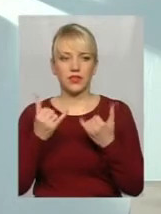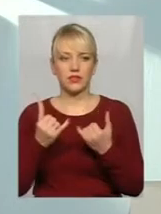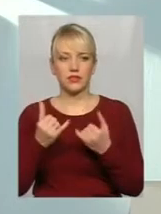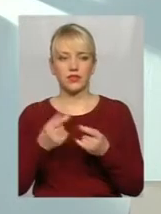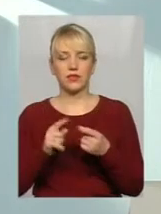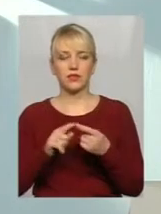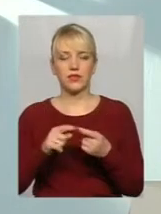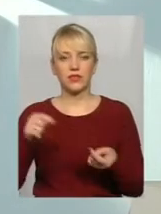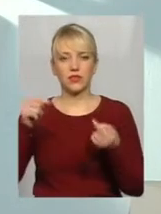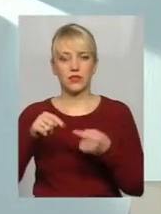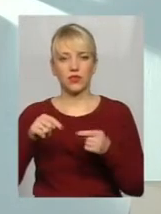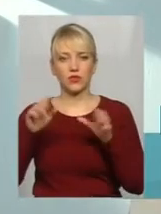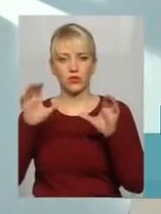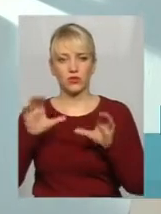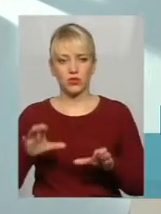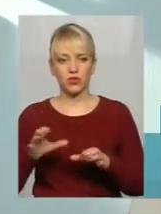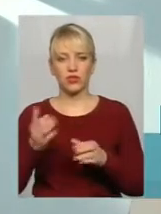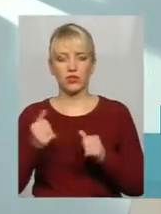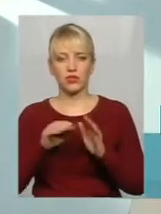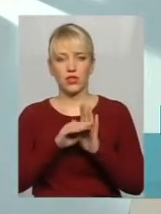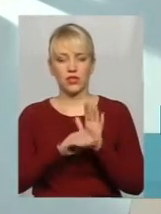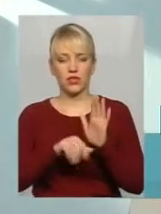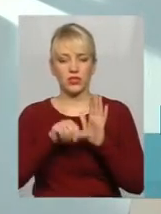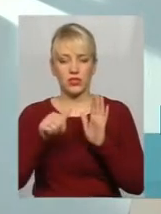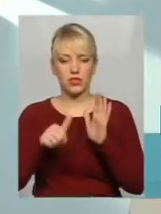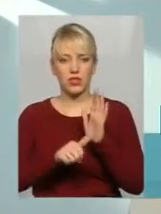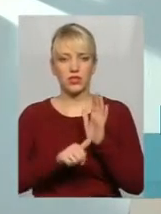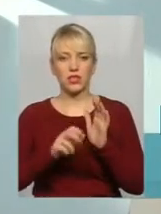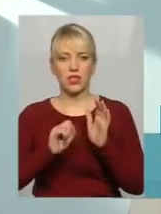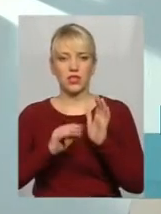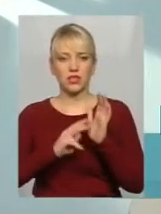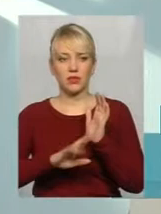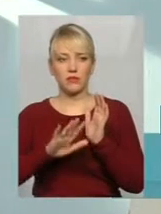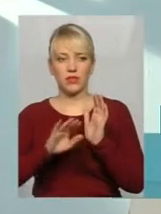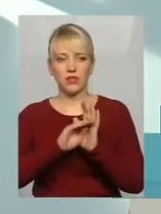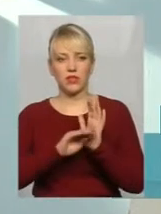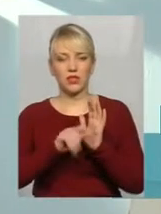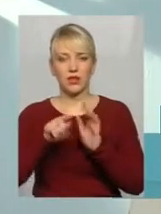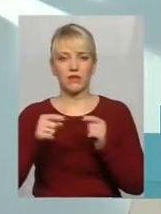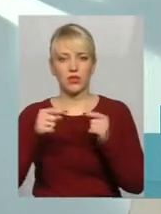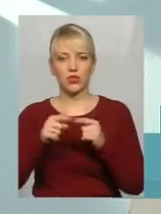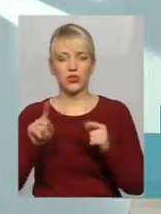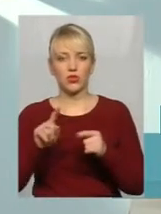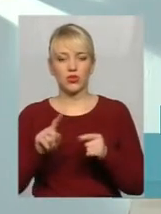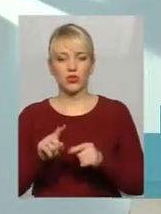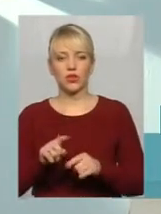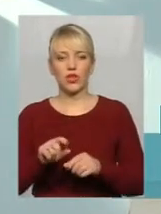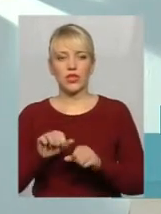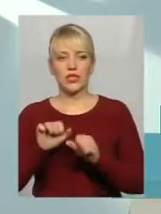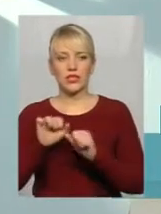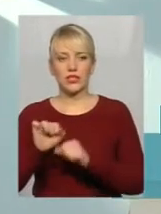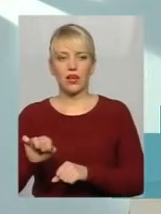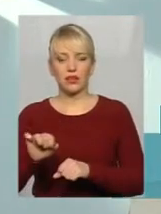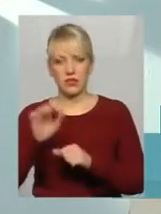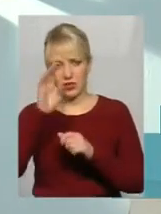обов'язок. Згідно Конституції, дана стаття 16, 75 стаття, там визначено, що захисту